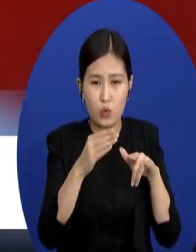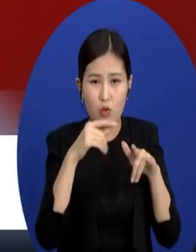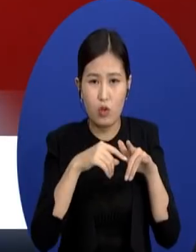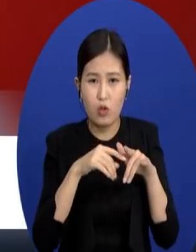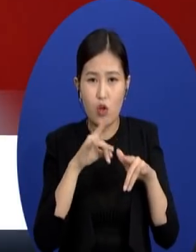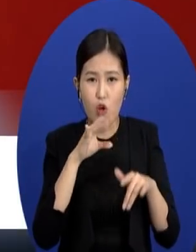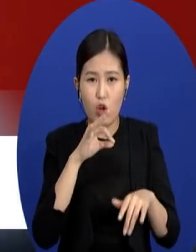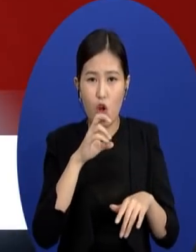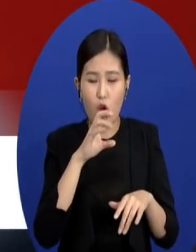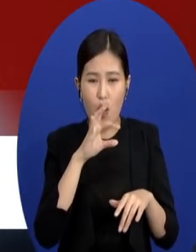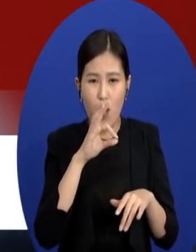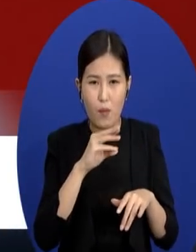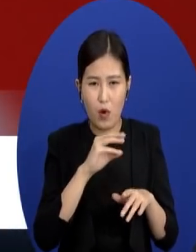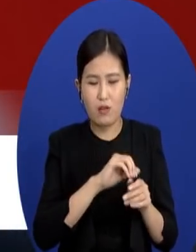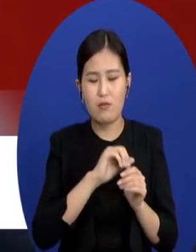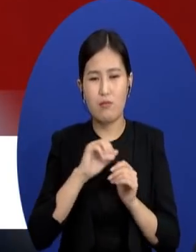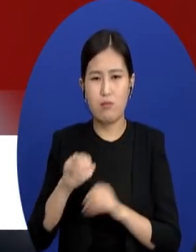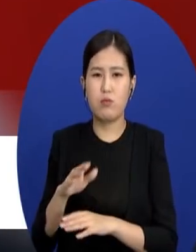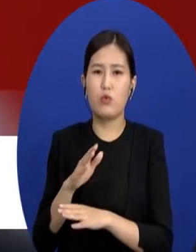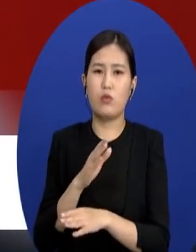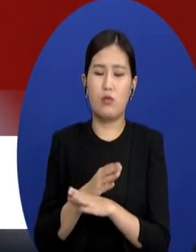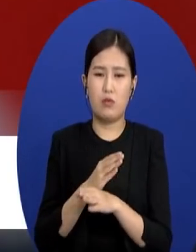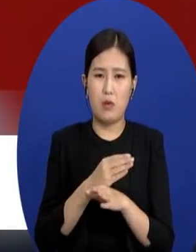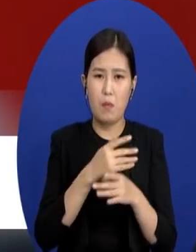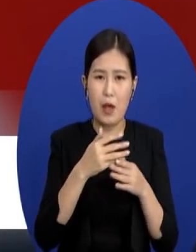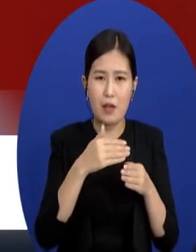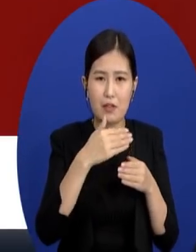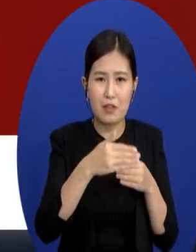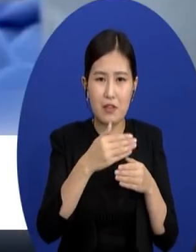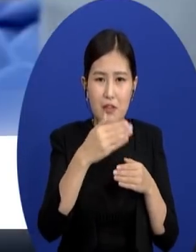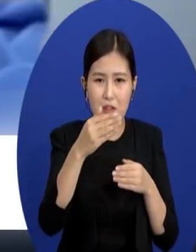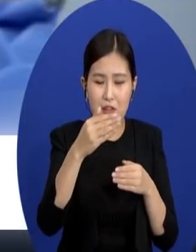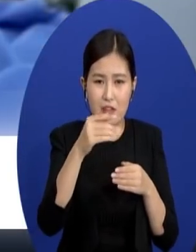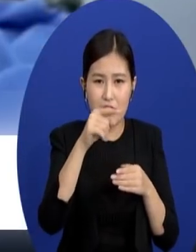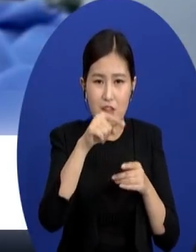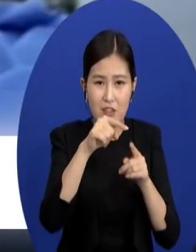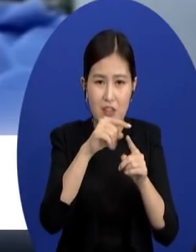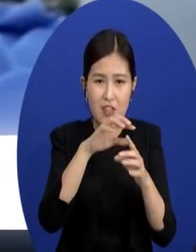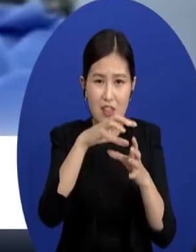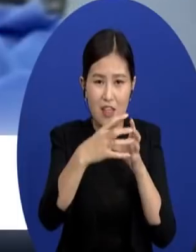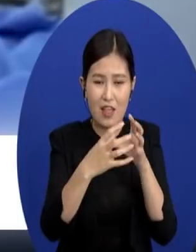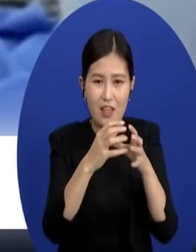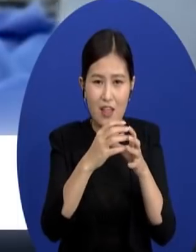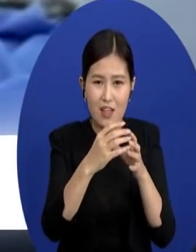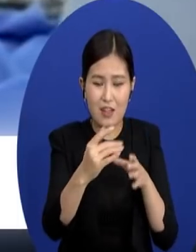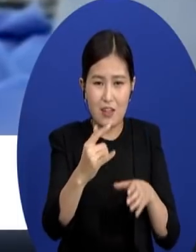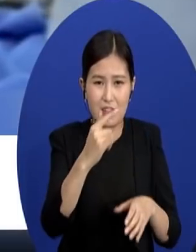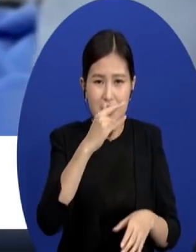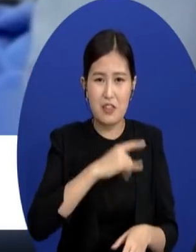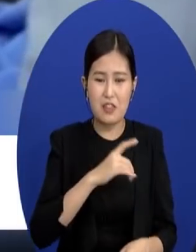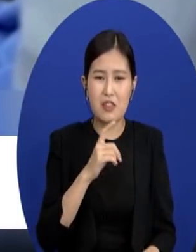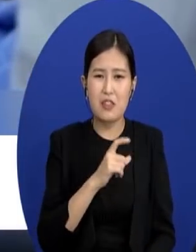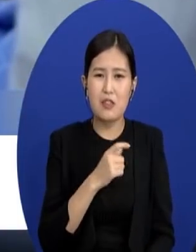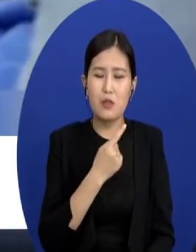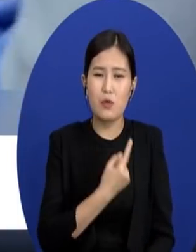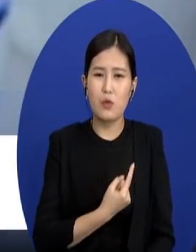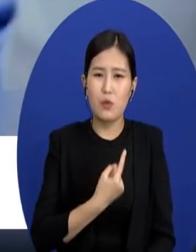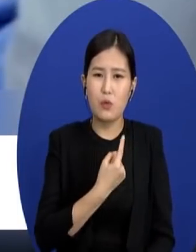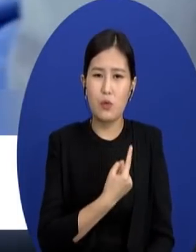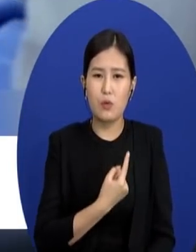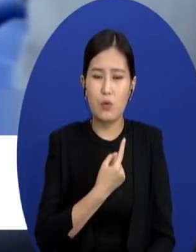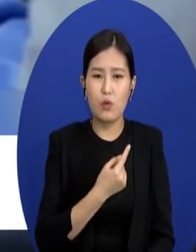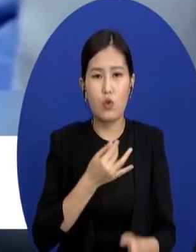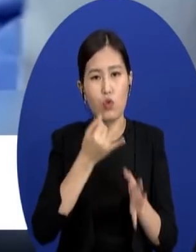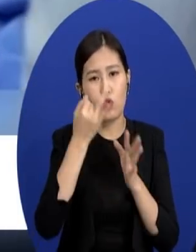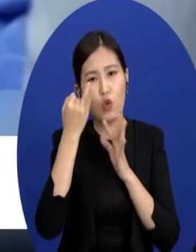төхөөрөмжийг ашиглалтаас гарган зөвхөн дээж бүхий хөлөг их дэлхий рүү буцах тохиромжтой цагаан хүлээж сарны тойрог замд 7